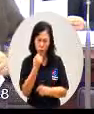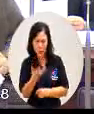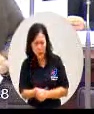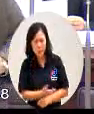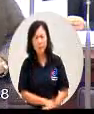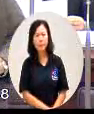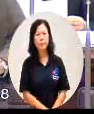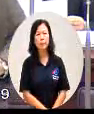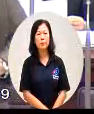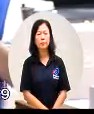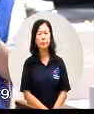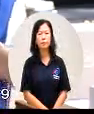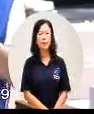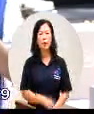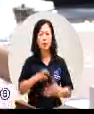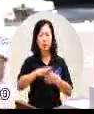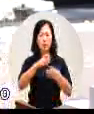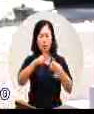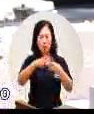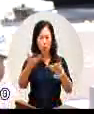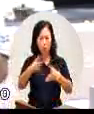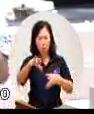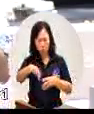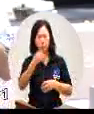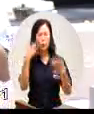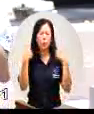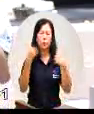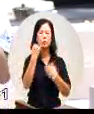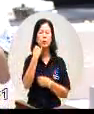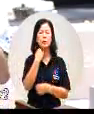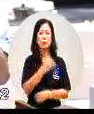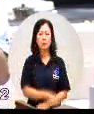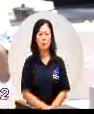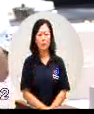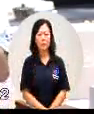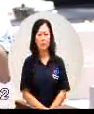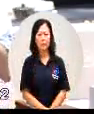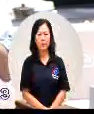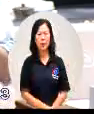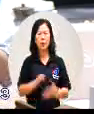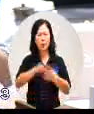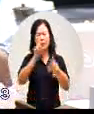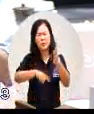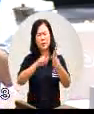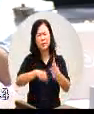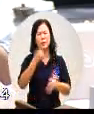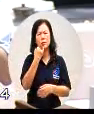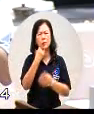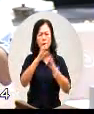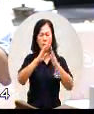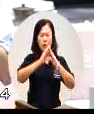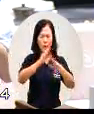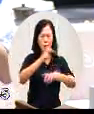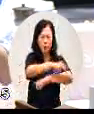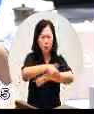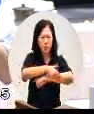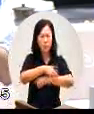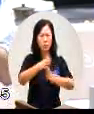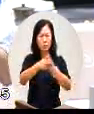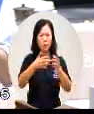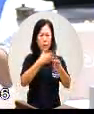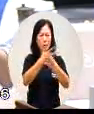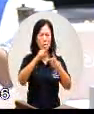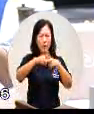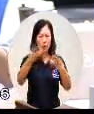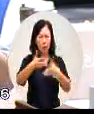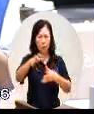长，我讲这只要我们公务局处理就可以了啦。 没有这么这样。 简单啦， 这个有都市计划，冇紧，冇你干部局都答好